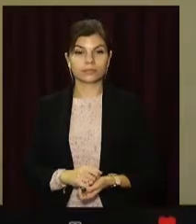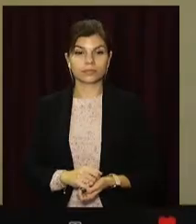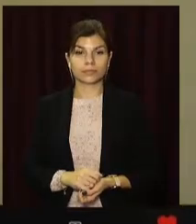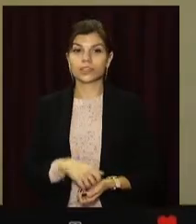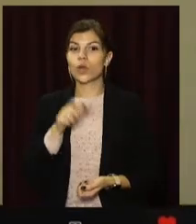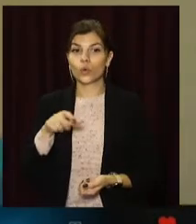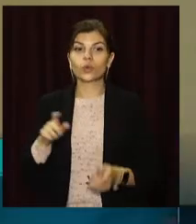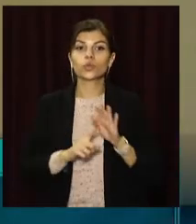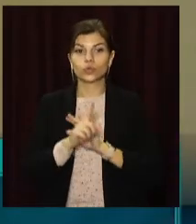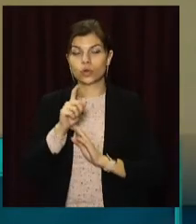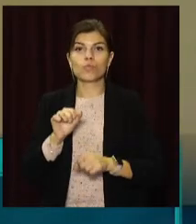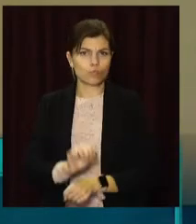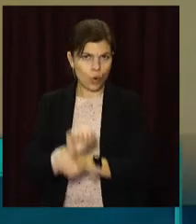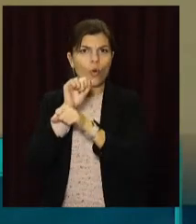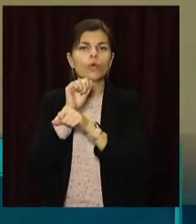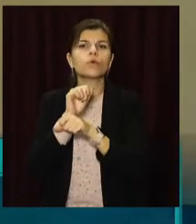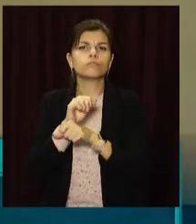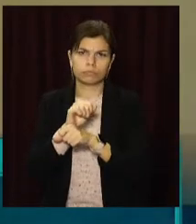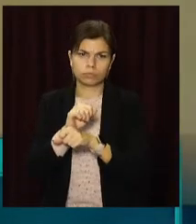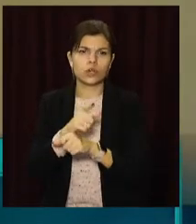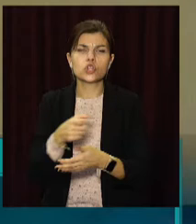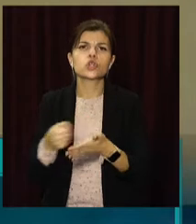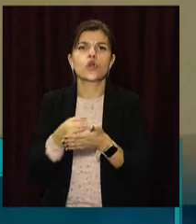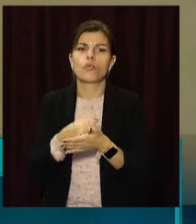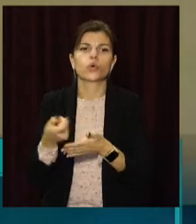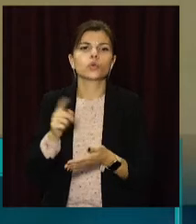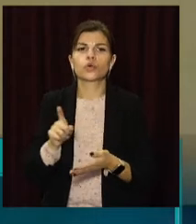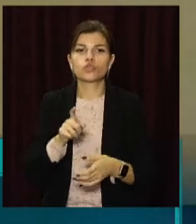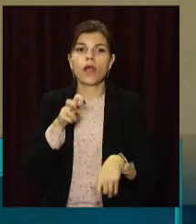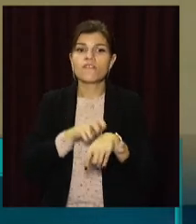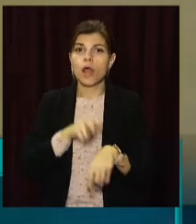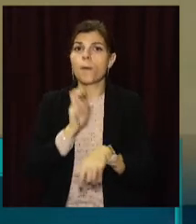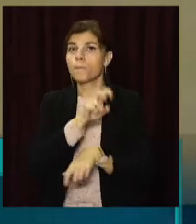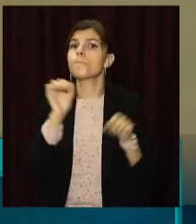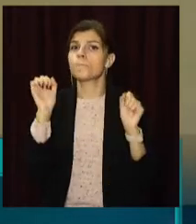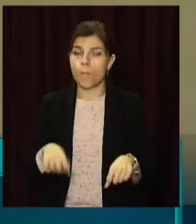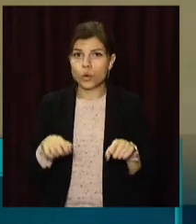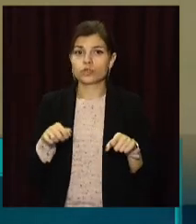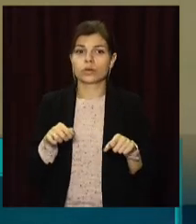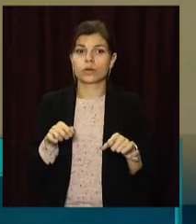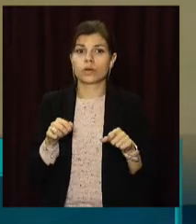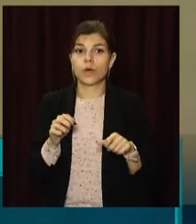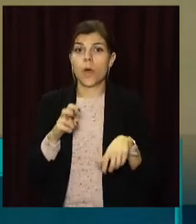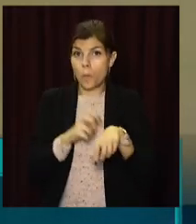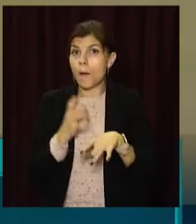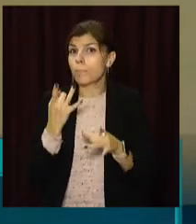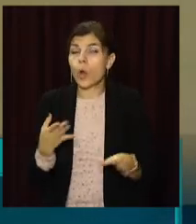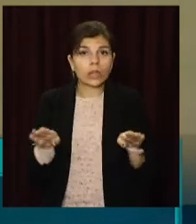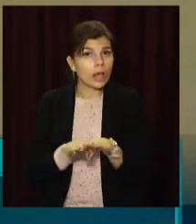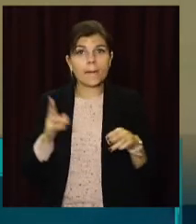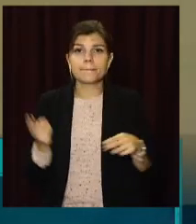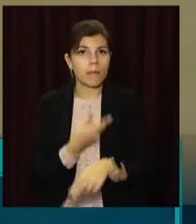Люди почали устраивать мітинги. И они добились того, что хотя бы к врачу нужно идти просто, можно прийти просто так,